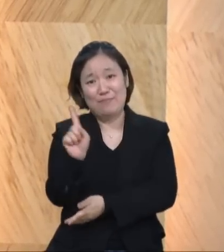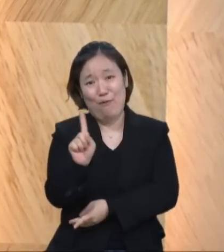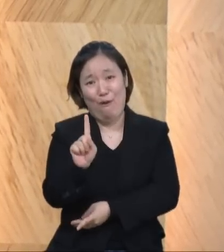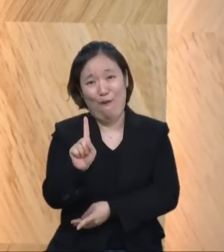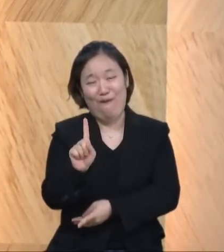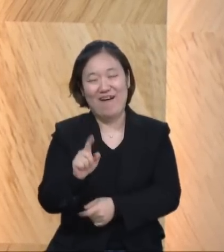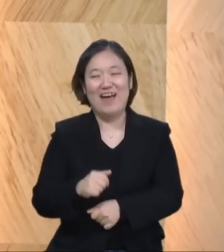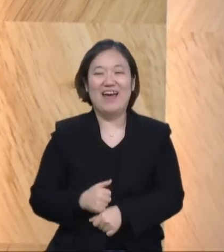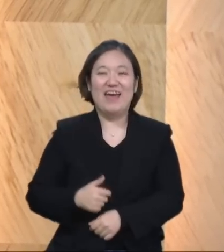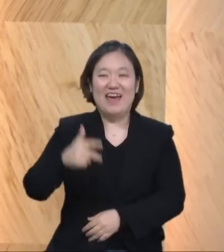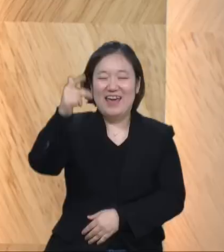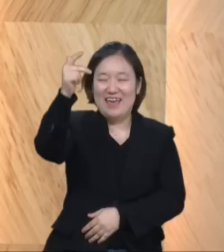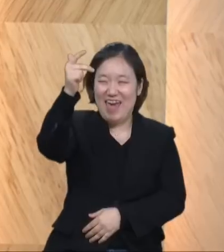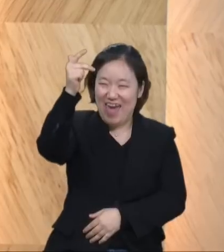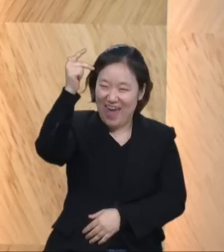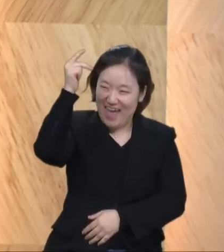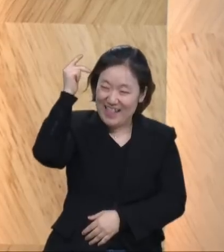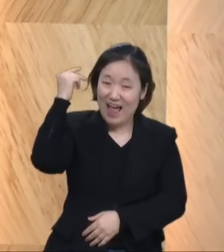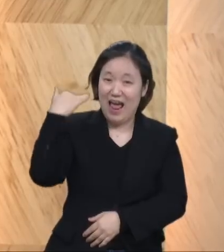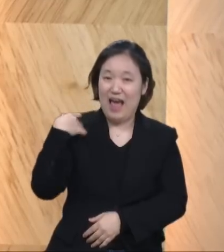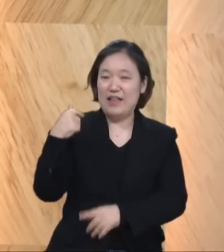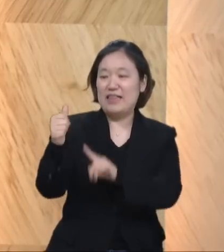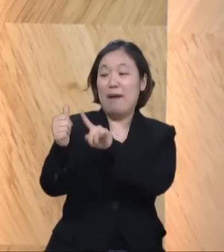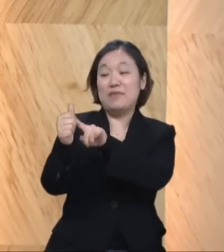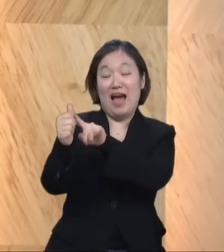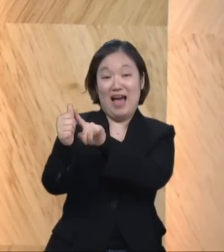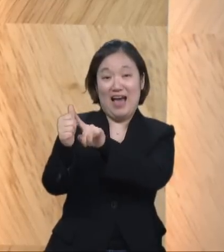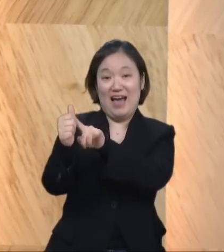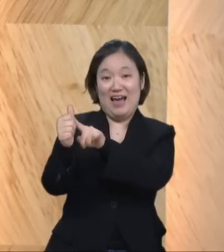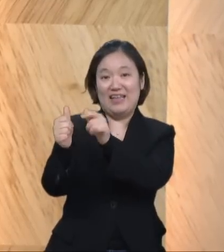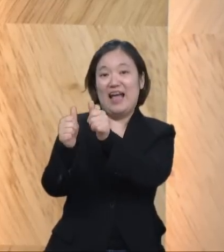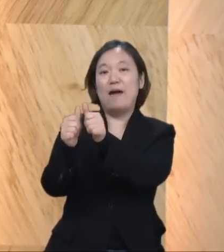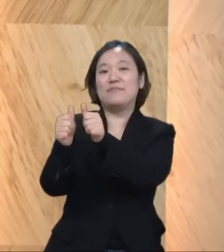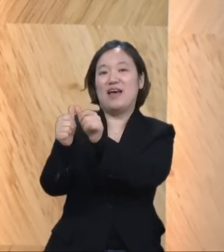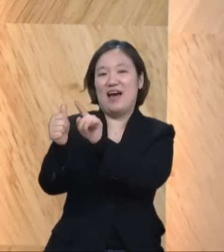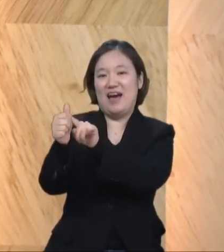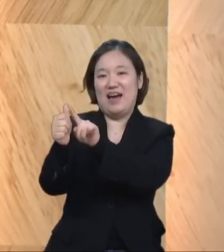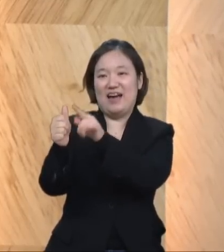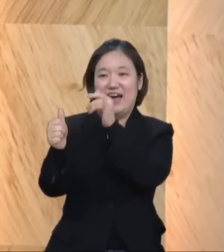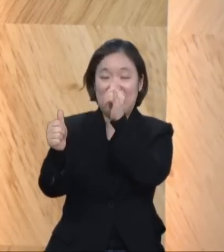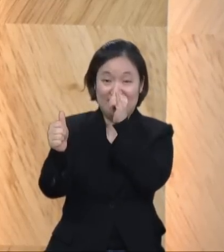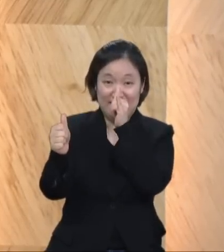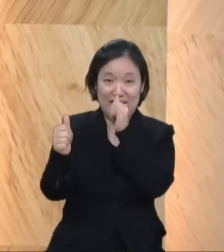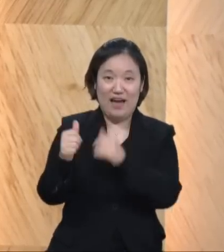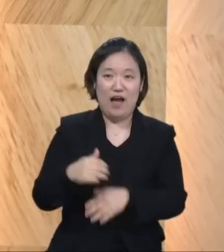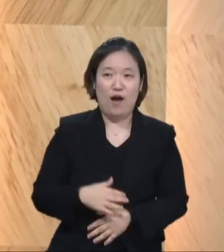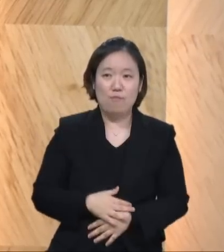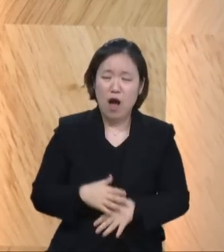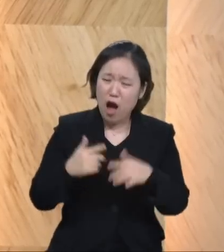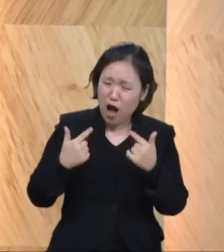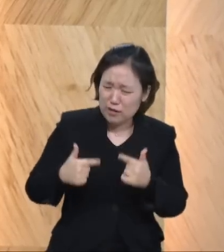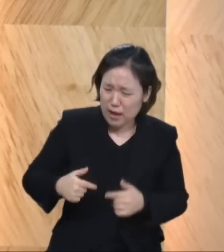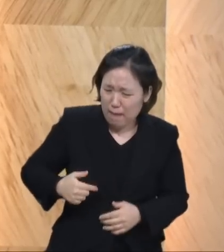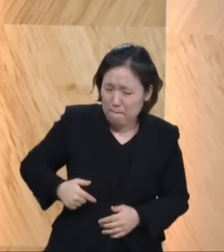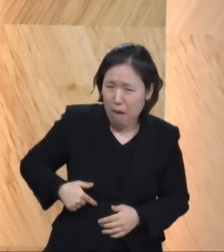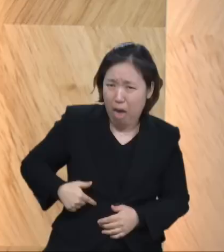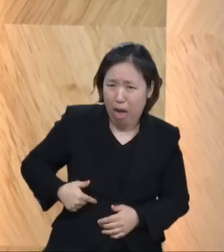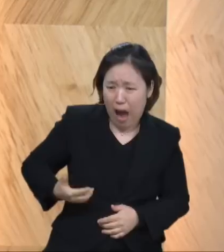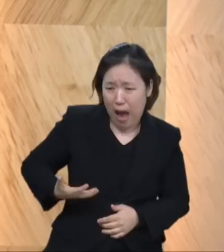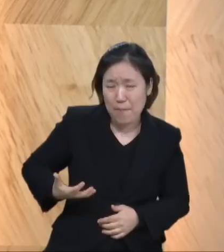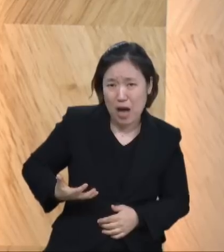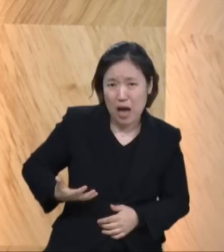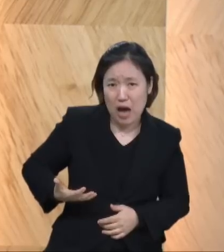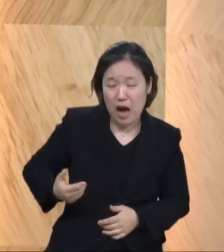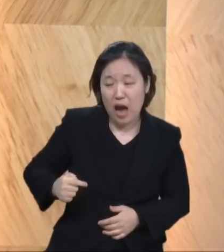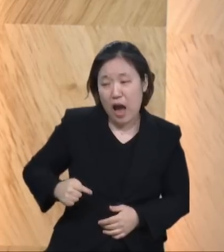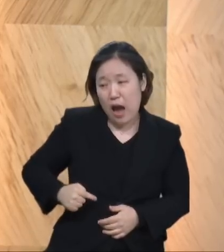옛날 옛적에 어느 거사가 있었는데 남자가 있었는데 항상 속병 때문에